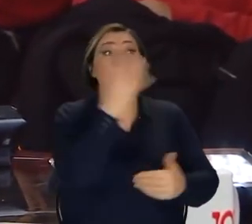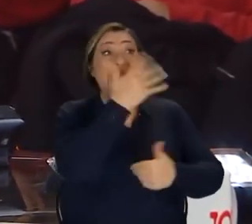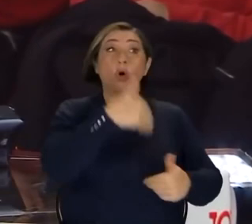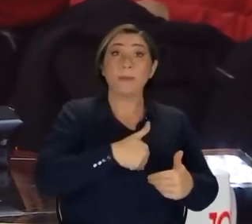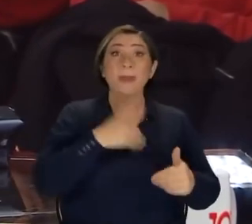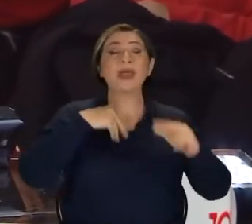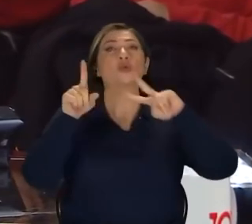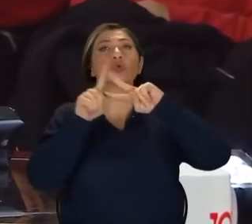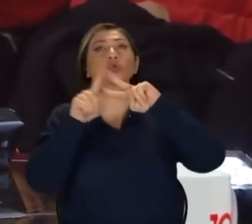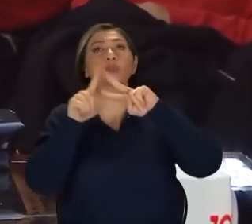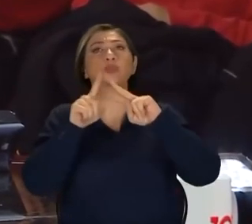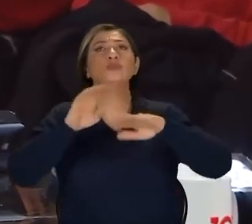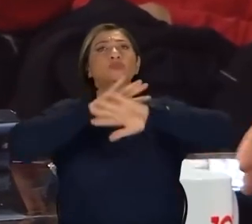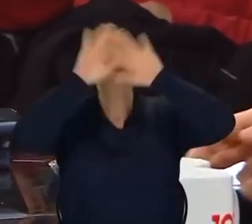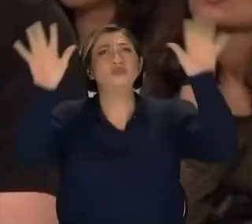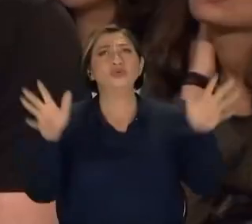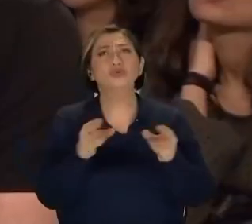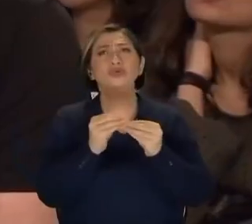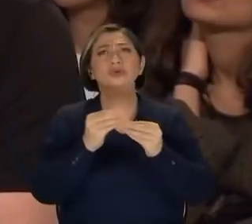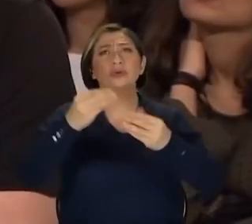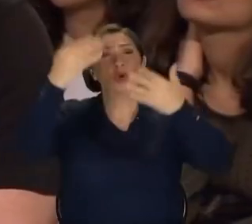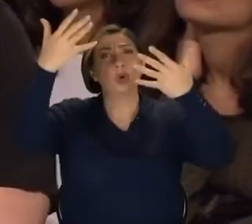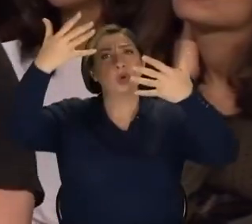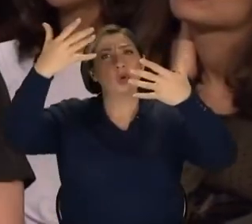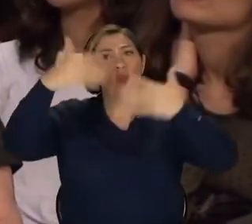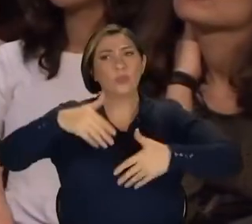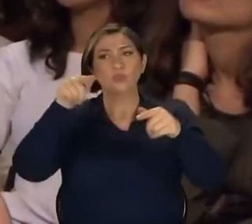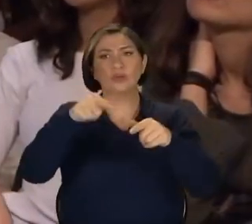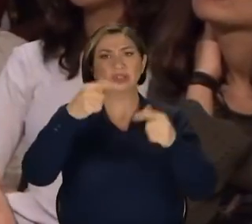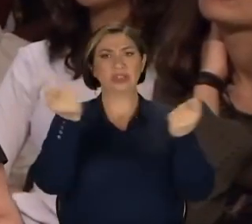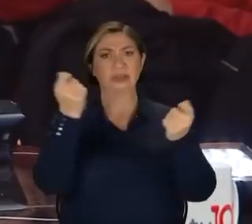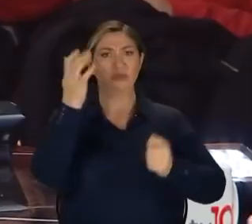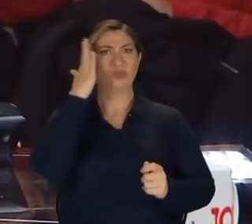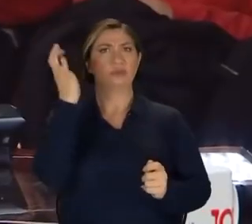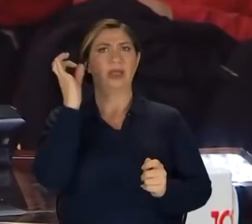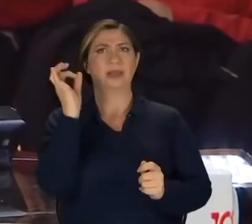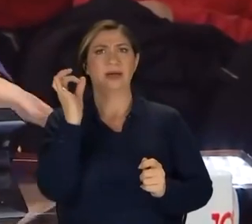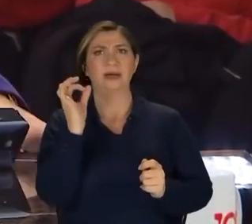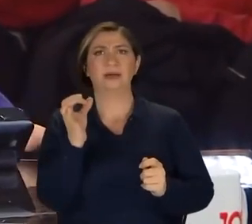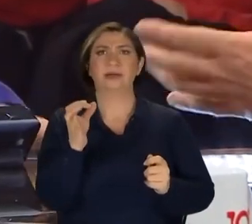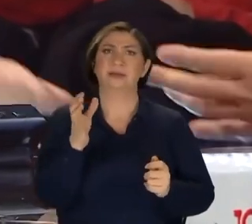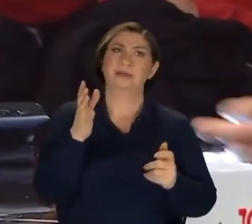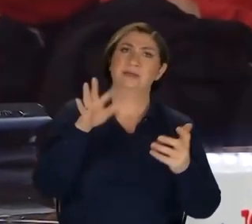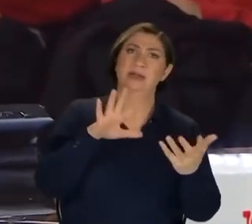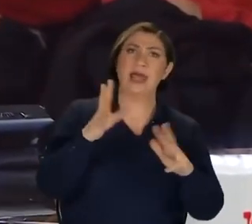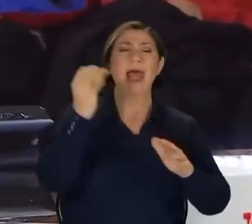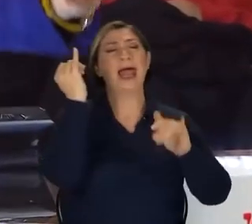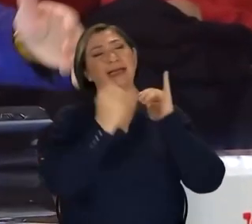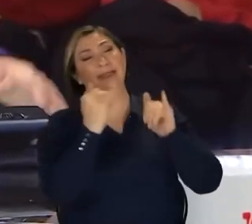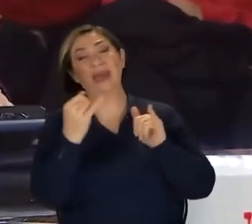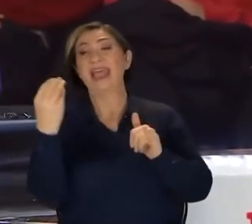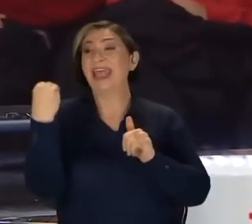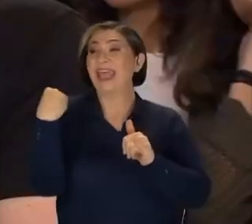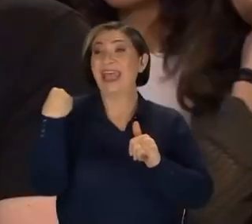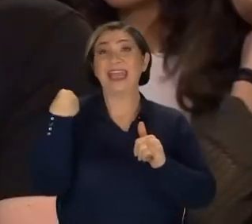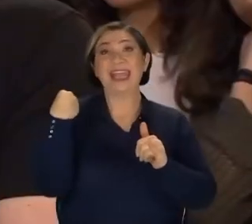YouTube'da işte bütün şeyler bu işin kompetanları filan. Film eleştirmenleri. Yeni nesil